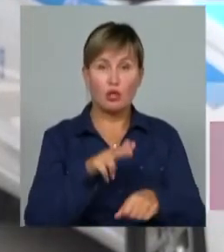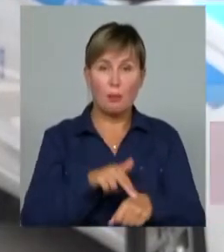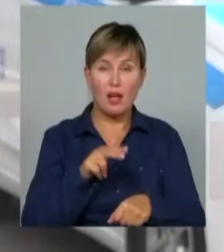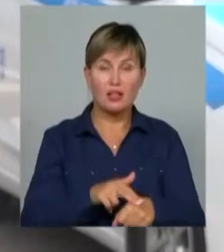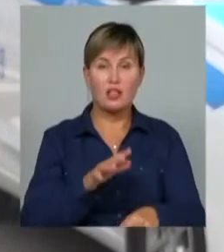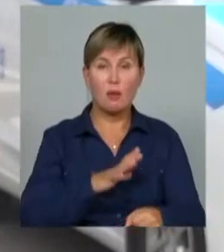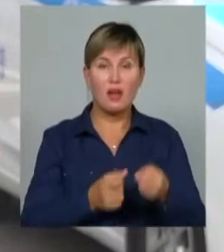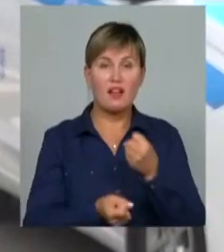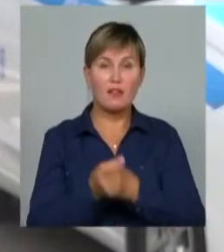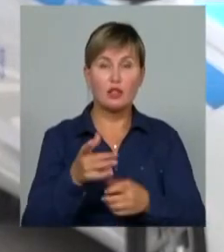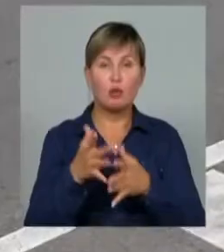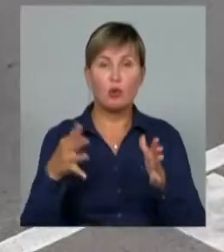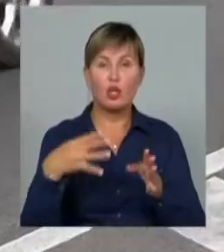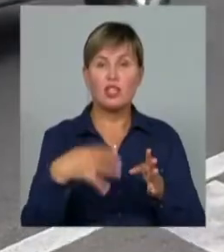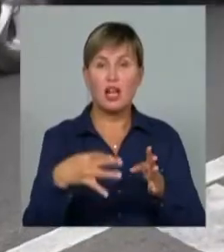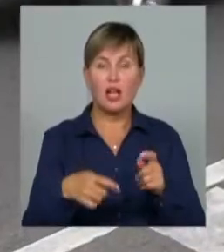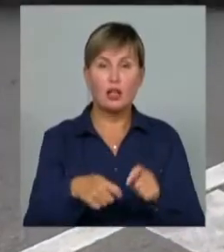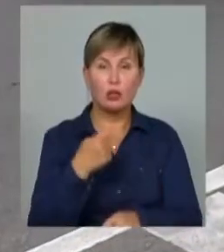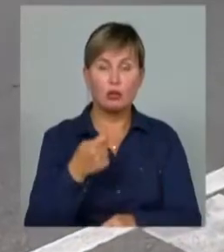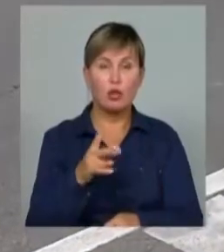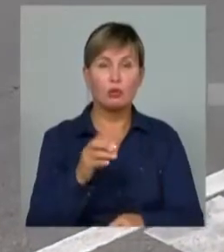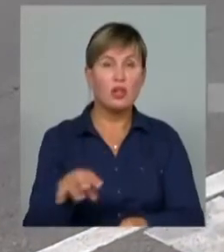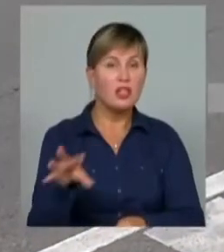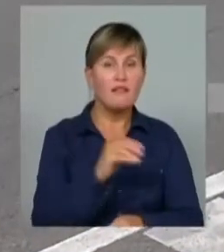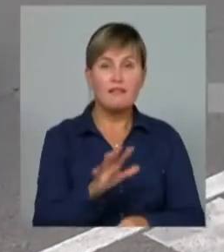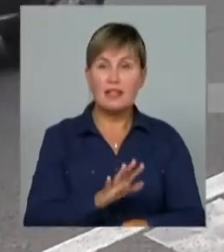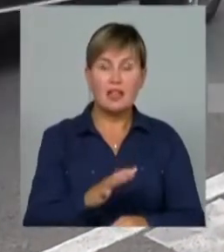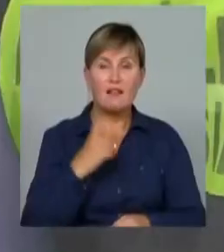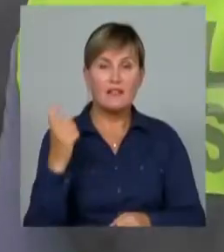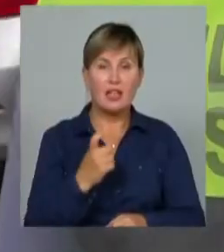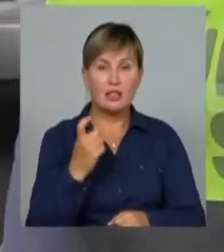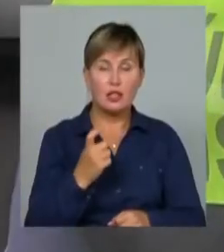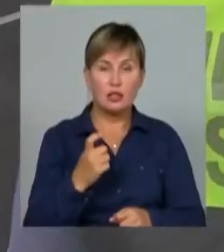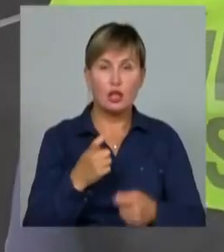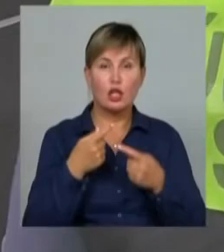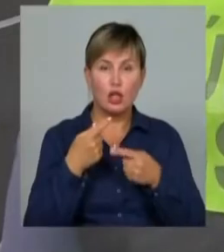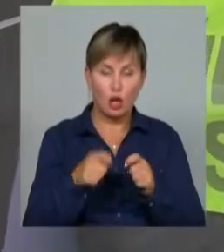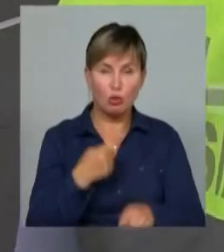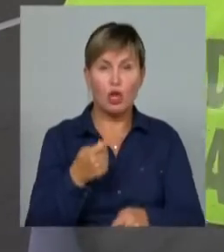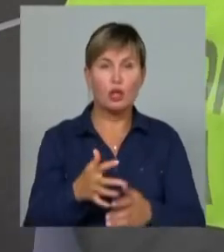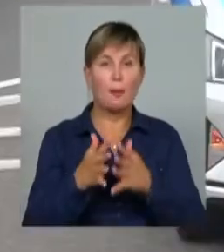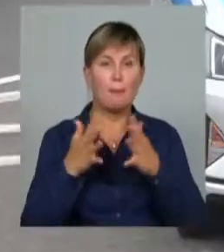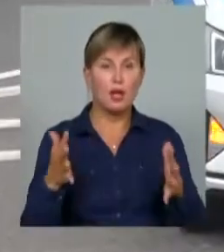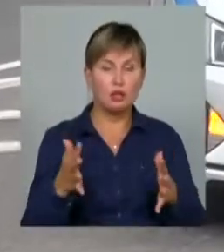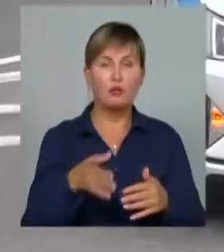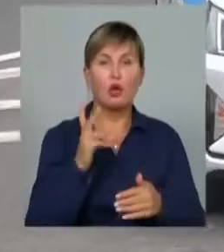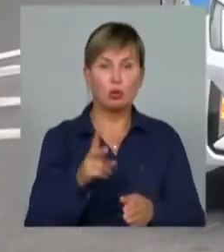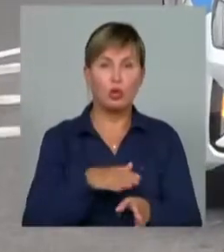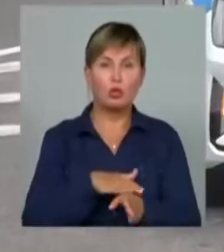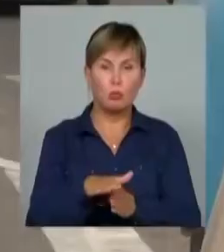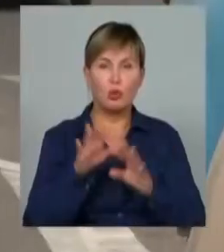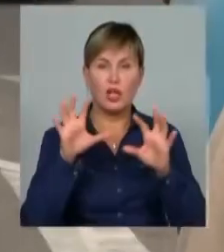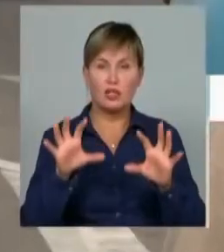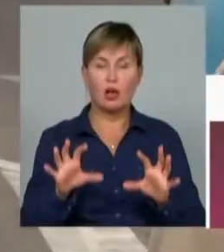было выявлено больше 40 нарушений. Однако не все владельцы тяжеловесов нарушают тех правила. В большинстве те, кто соблюдает